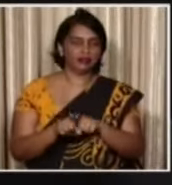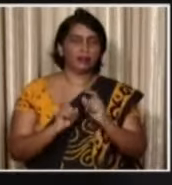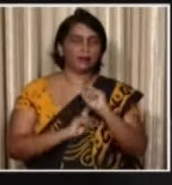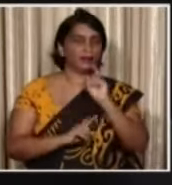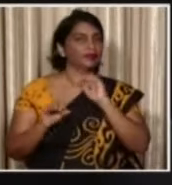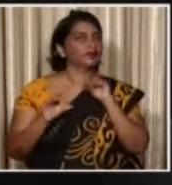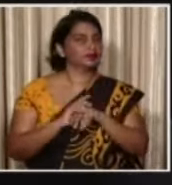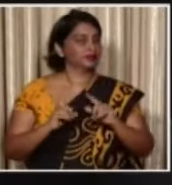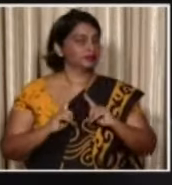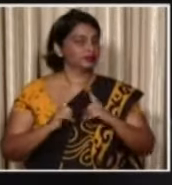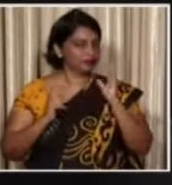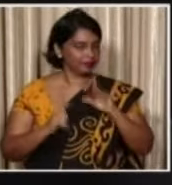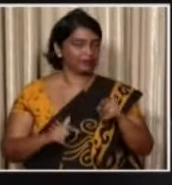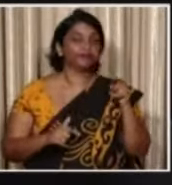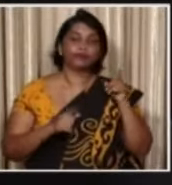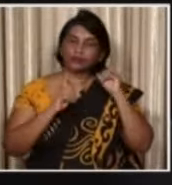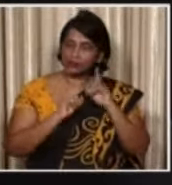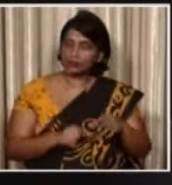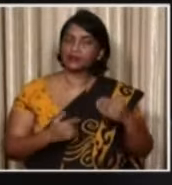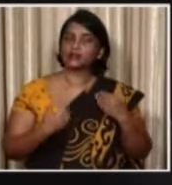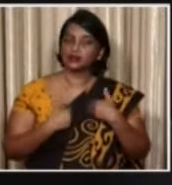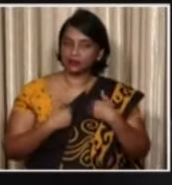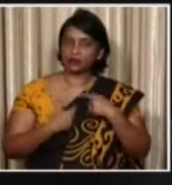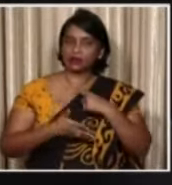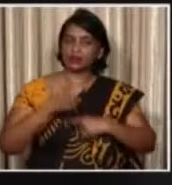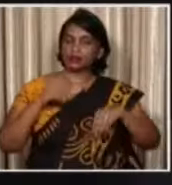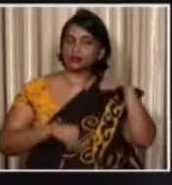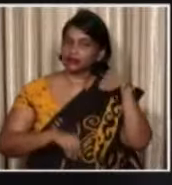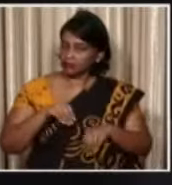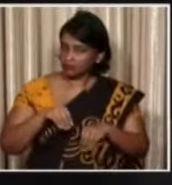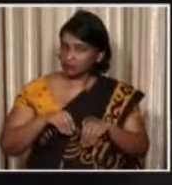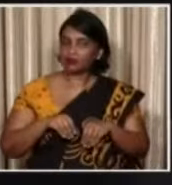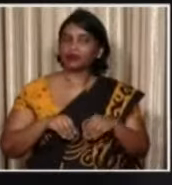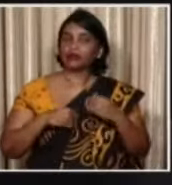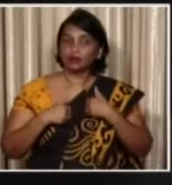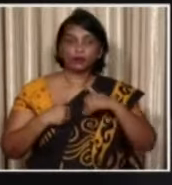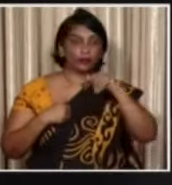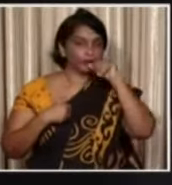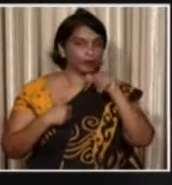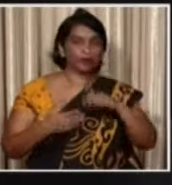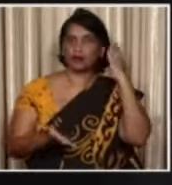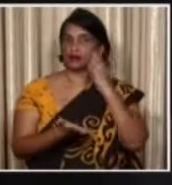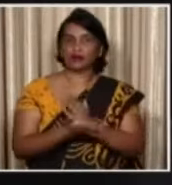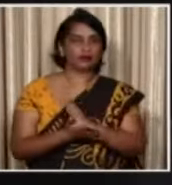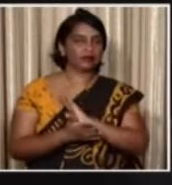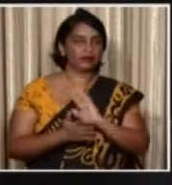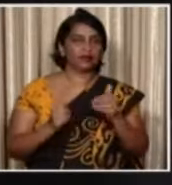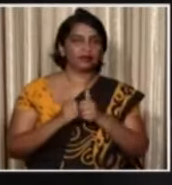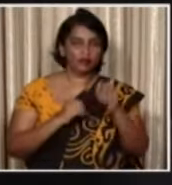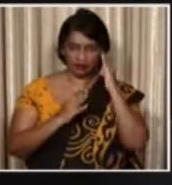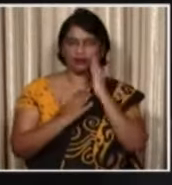the Labati Binoa, Emanisa, Mage, Deshapal, the Governor, Makisiset, Natarakaran, Nene.